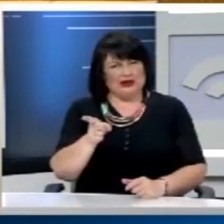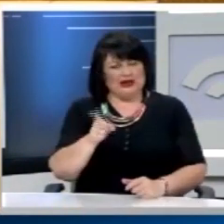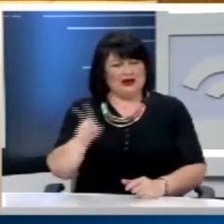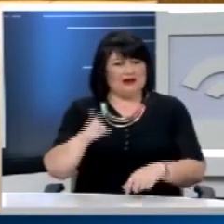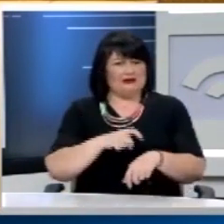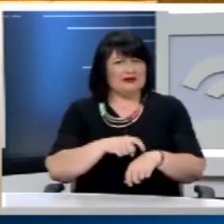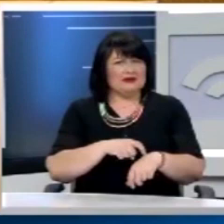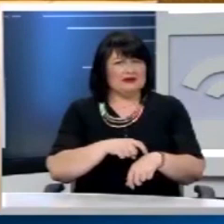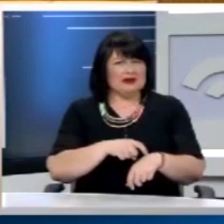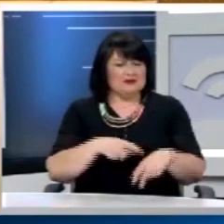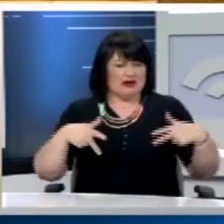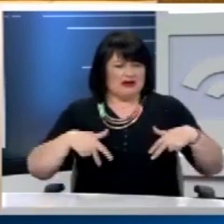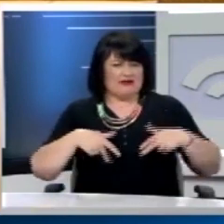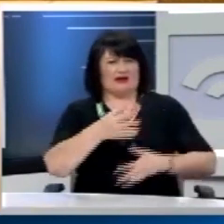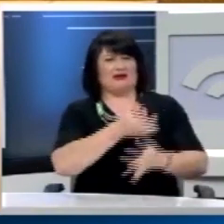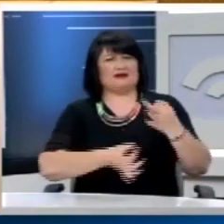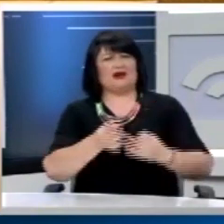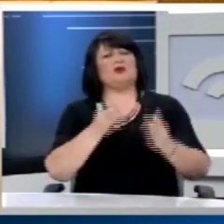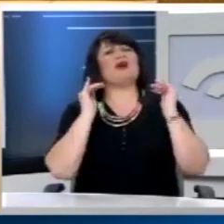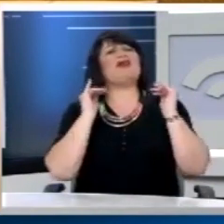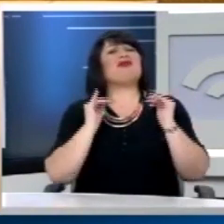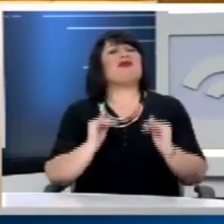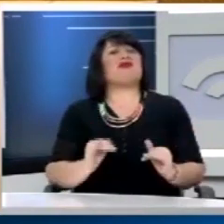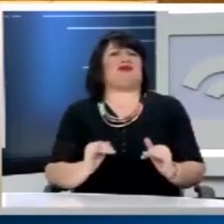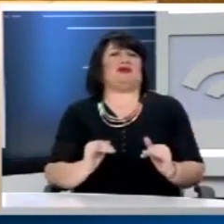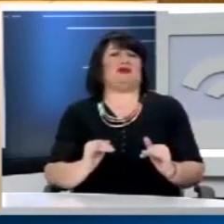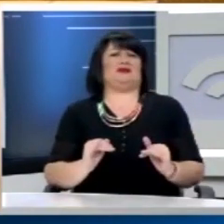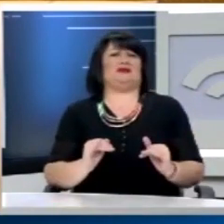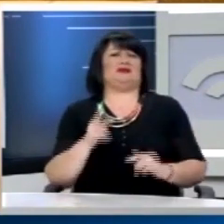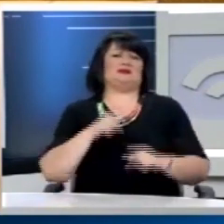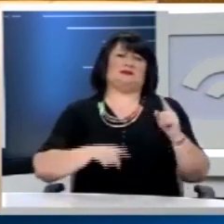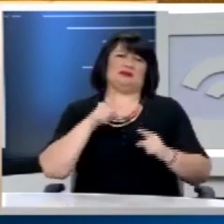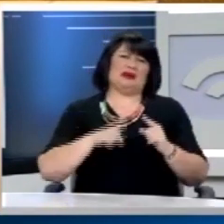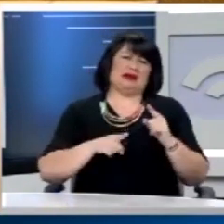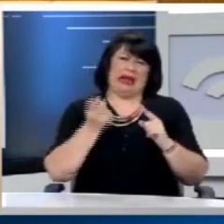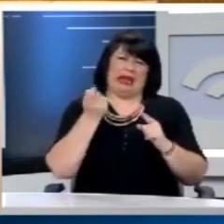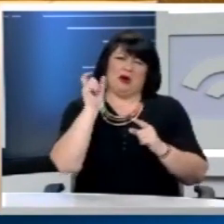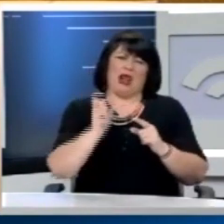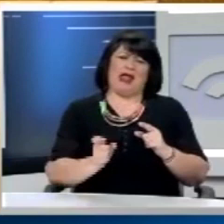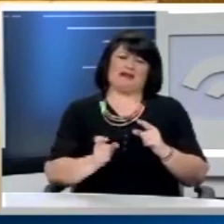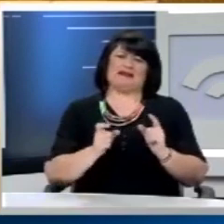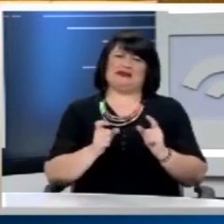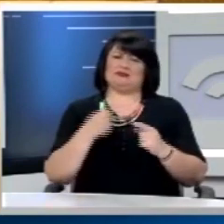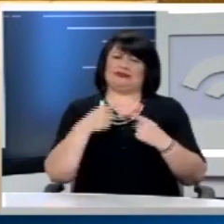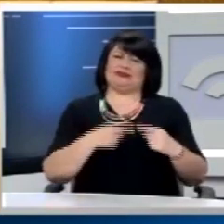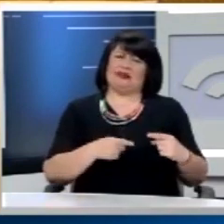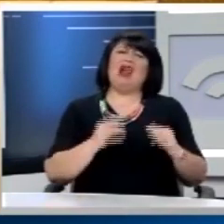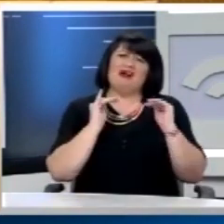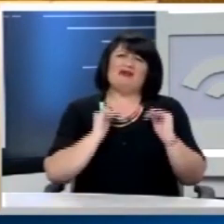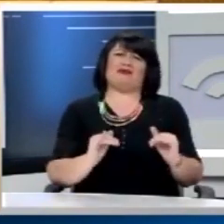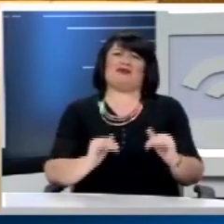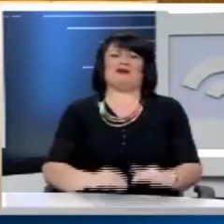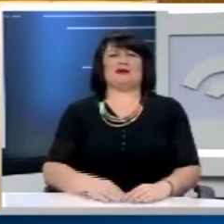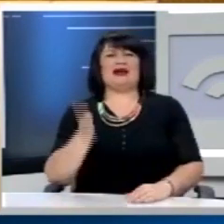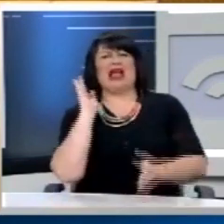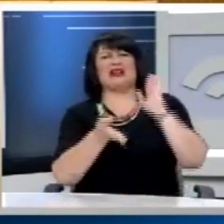σημερινή, από ό,τι ακούσαμε, πιστά συνεχίζει παρά κάποιες φραστικές διαφοροποιήσεις. Τι άλλο εκτός από